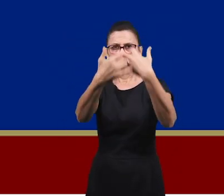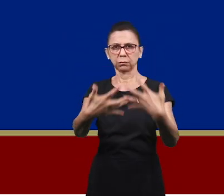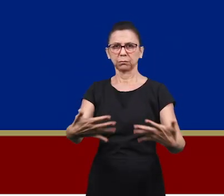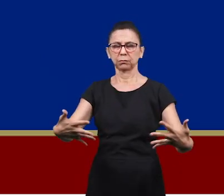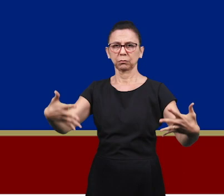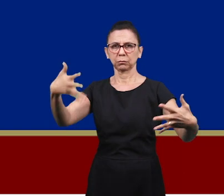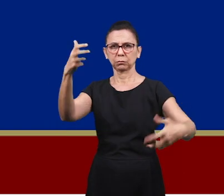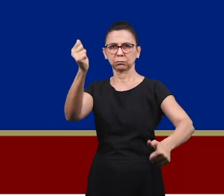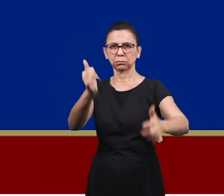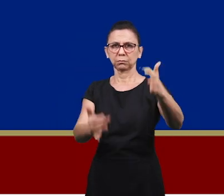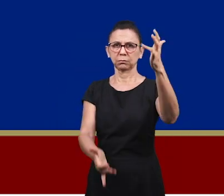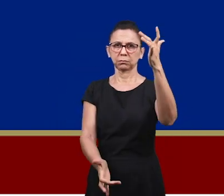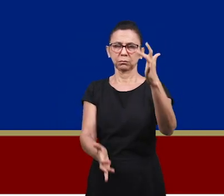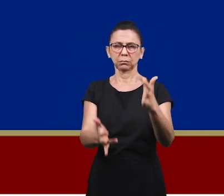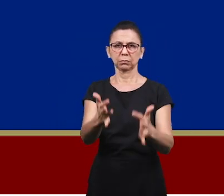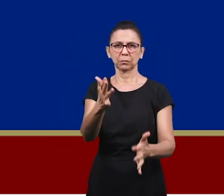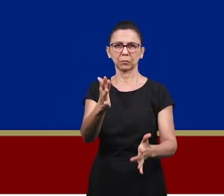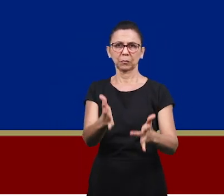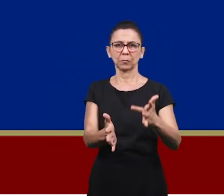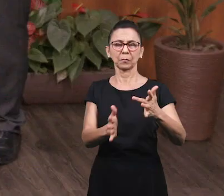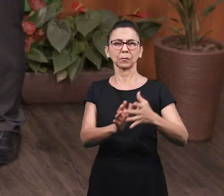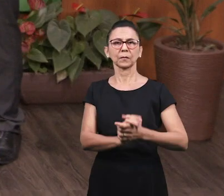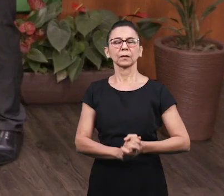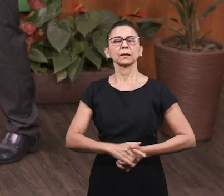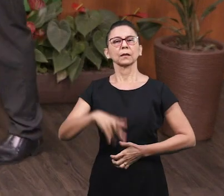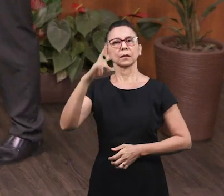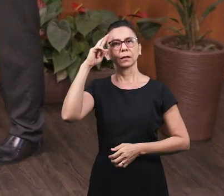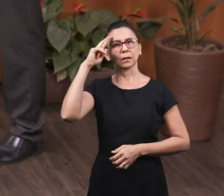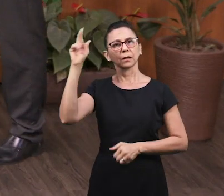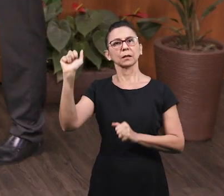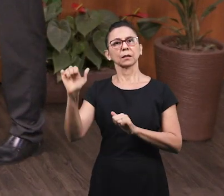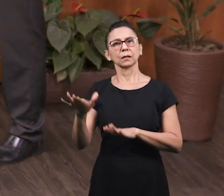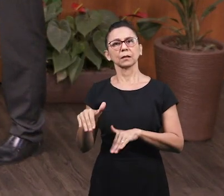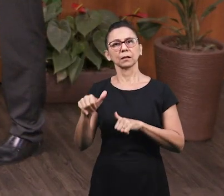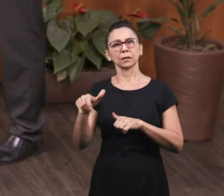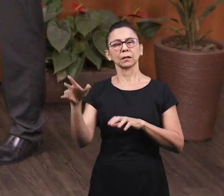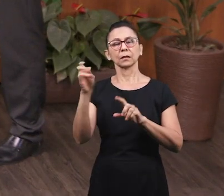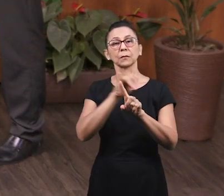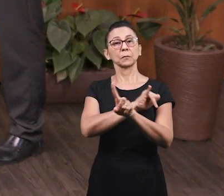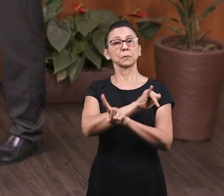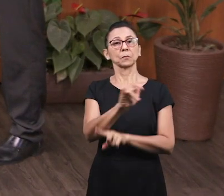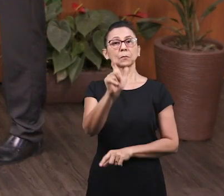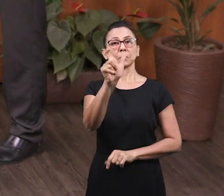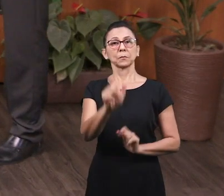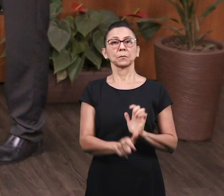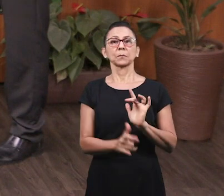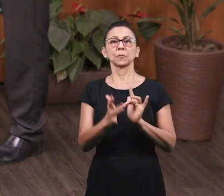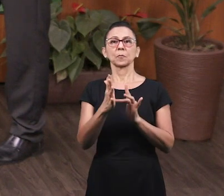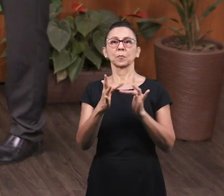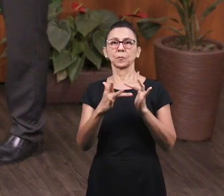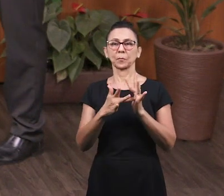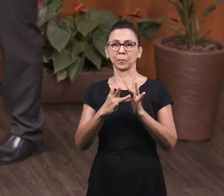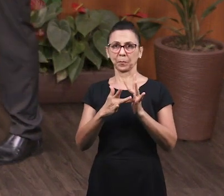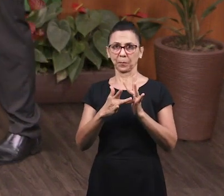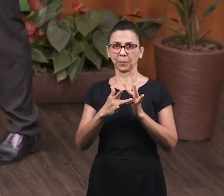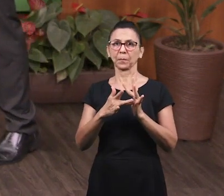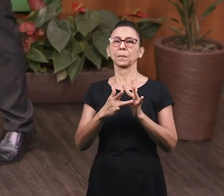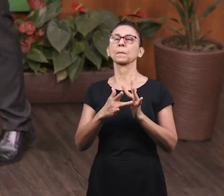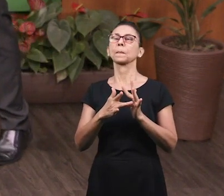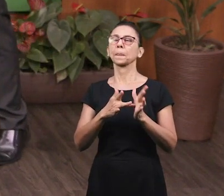gloire. Gloire à Dieu. Donc ce Seigneur des armées ici, il prophétise sur le Seigneur